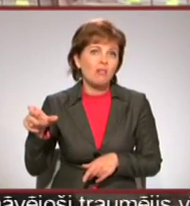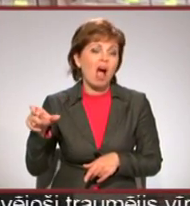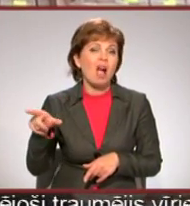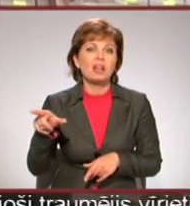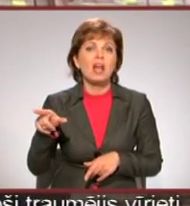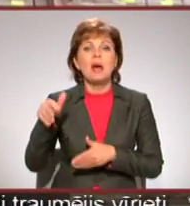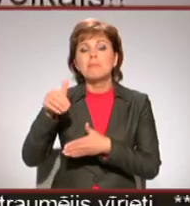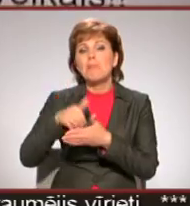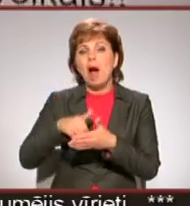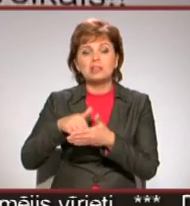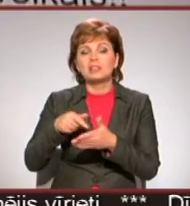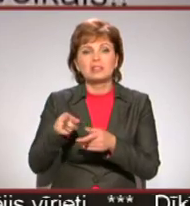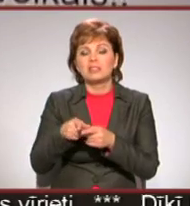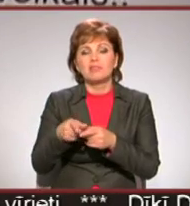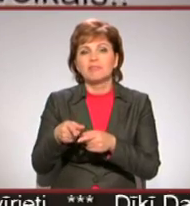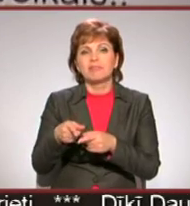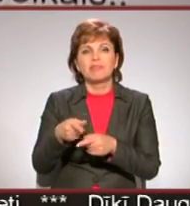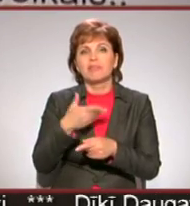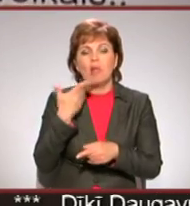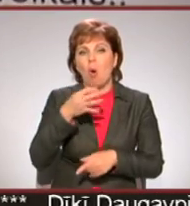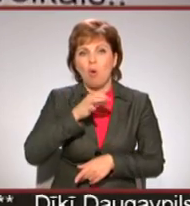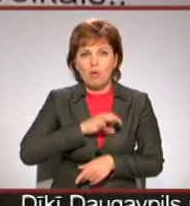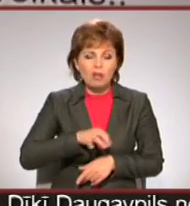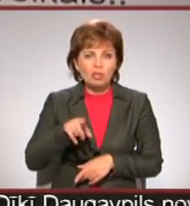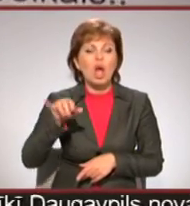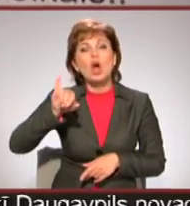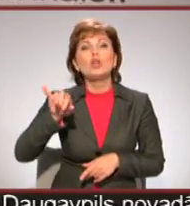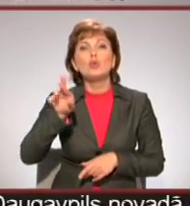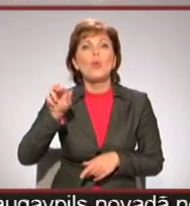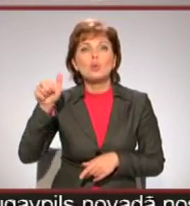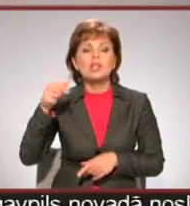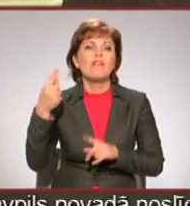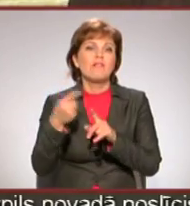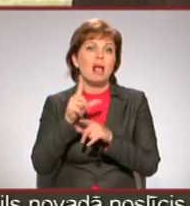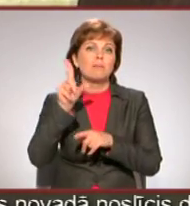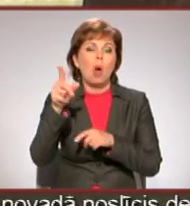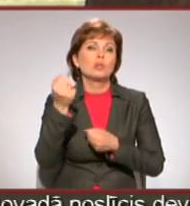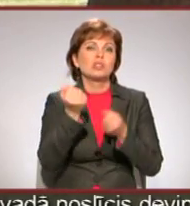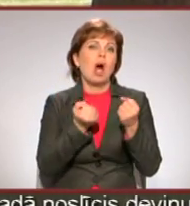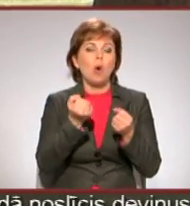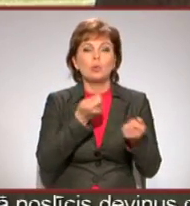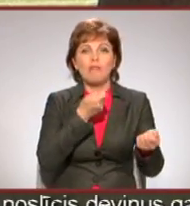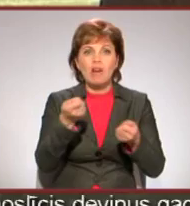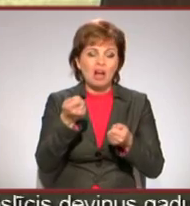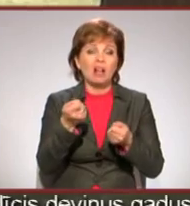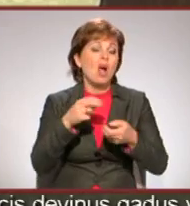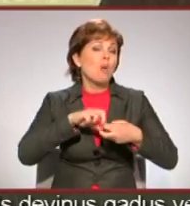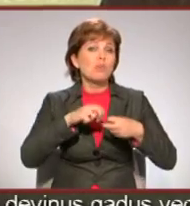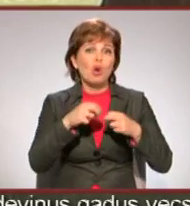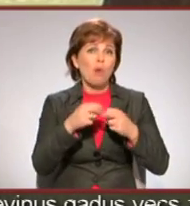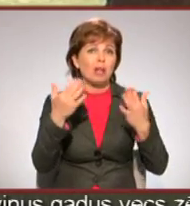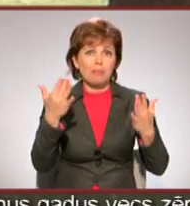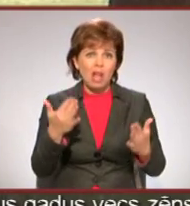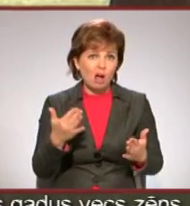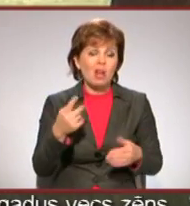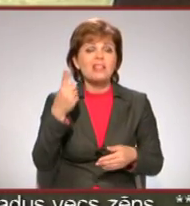laukos veikalu atvērt. Paziņojums vēsta, ka turpmāk uz Jurģiem brauks vēl viens autoveikals, tomēr tas jau problēmu neatrisina, jo ne jau